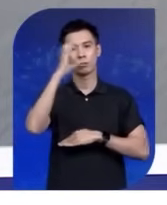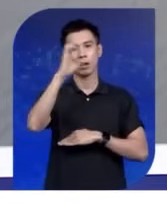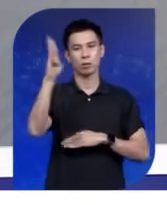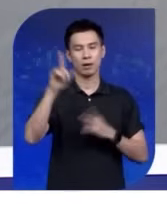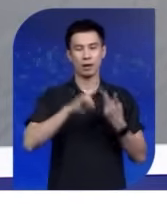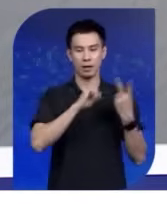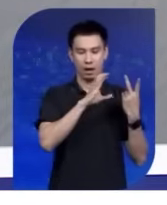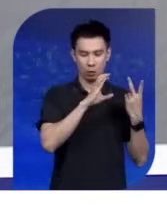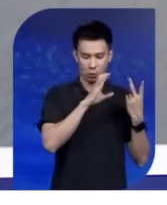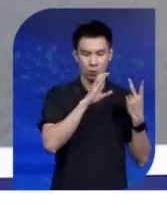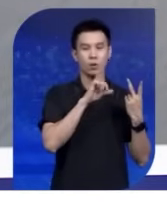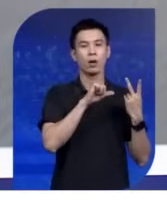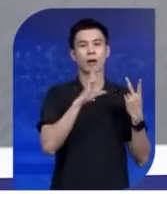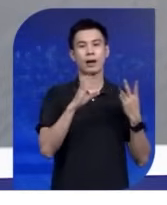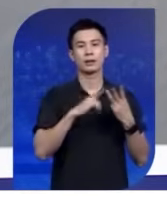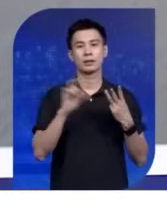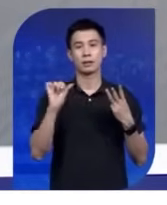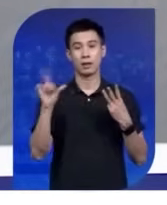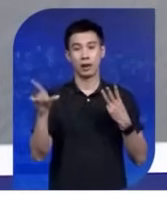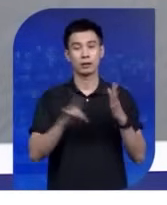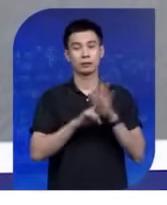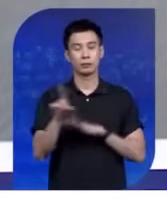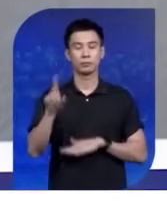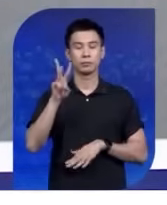Sơn La nhiệt độ trong khoảng 32 đến 34 đ c